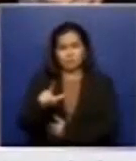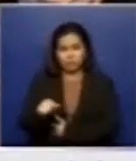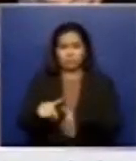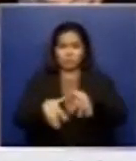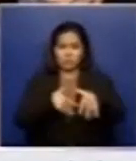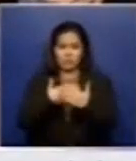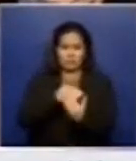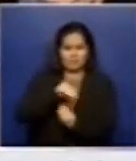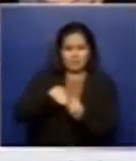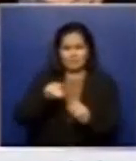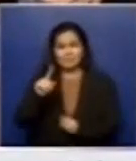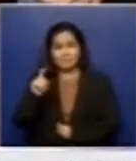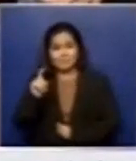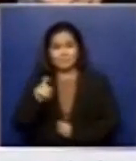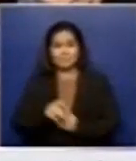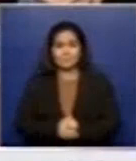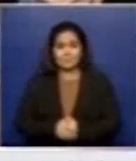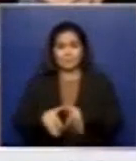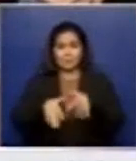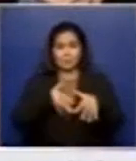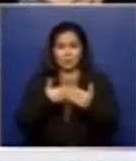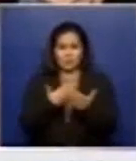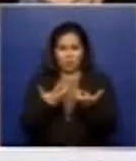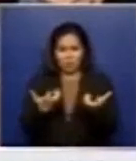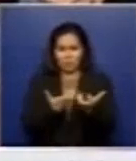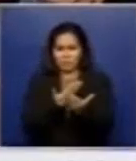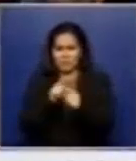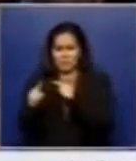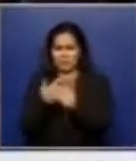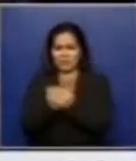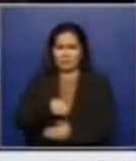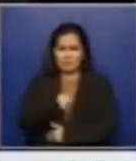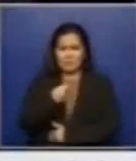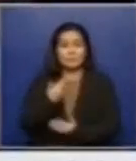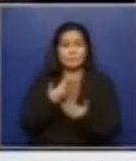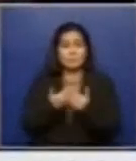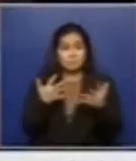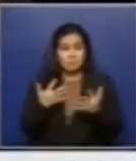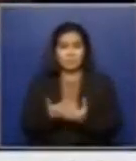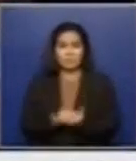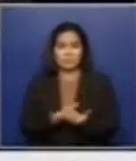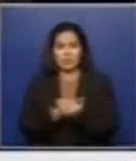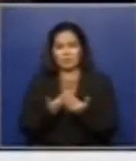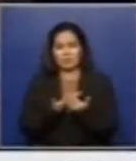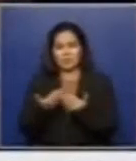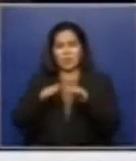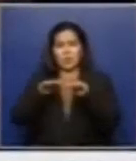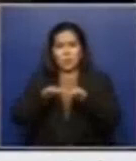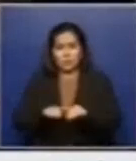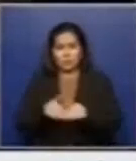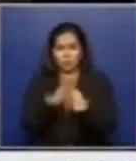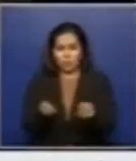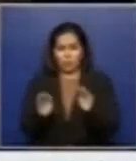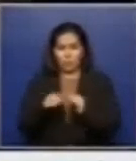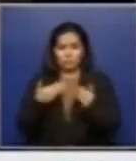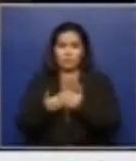าชนอดอยากประชาชนขาดกำลังซื้อขาดกำลังซื้อลดลงครอบครัวไม่มีราย